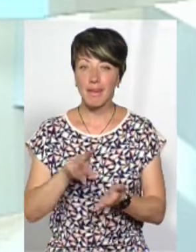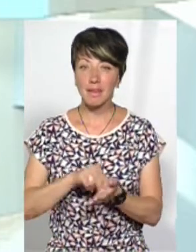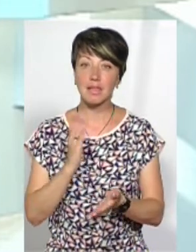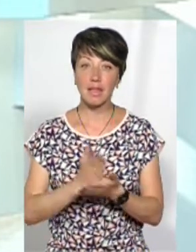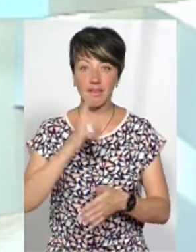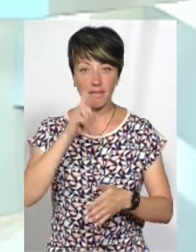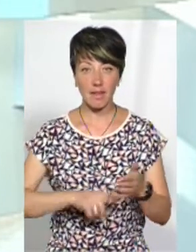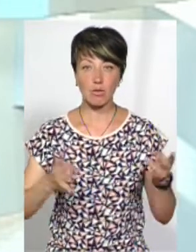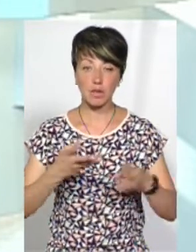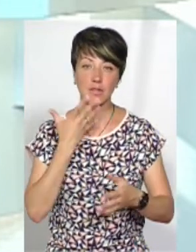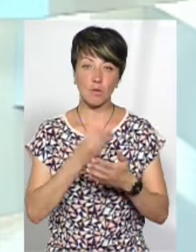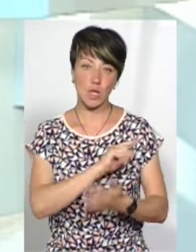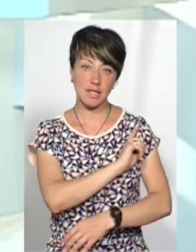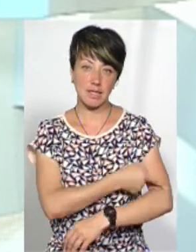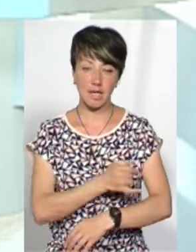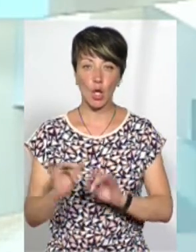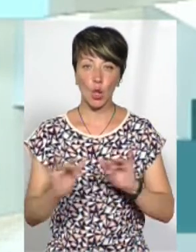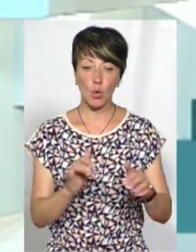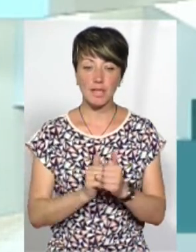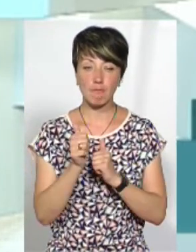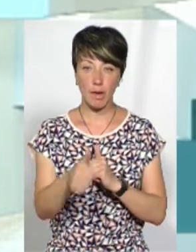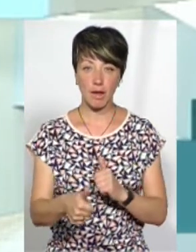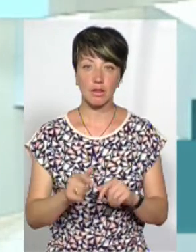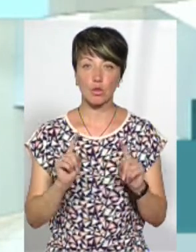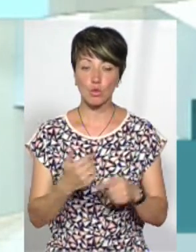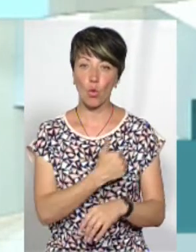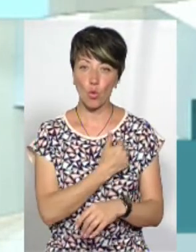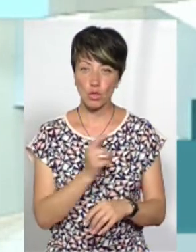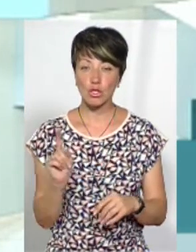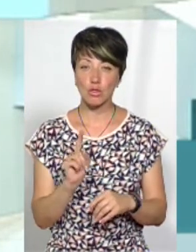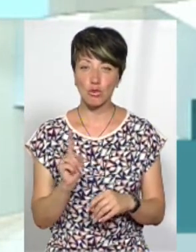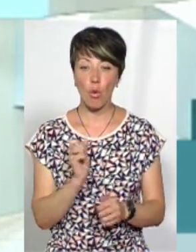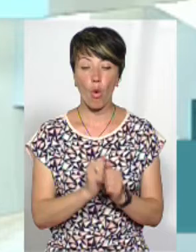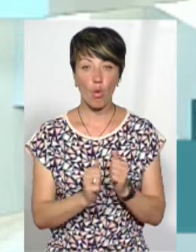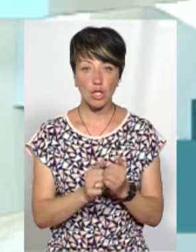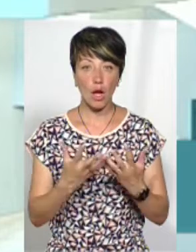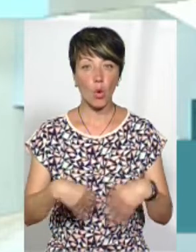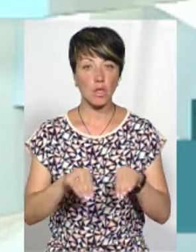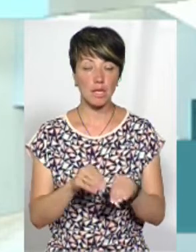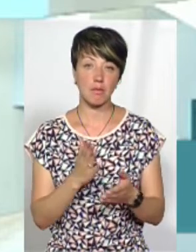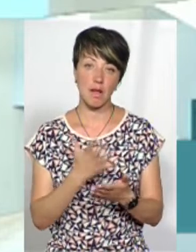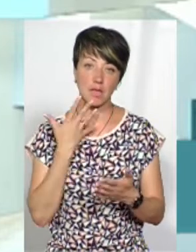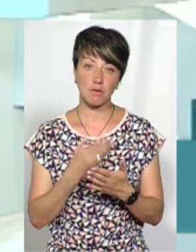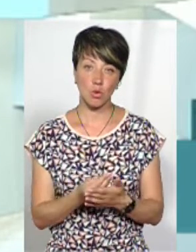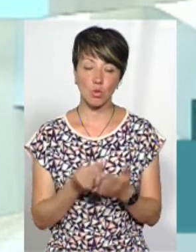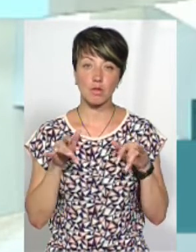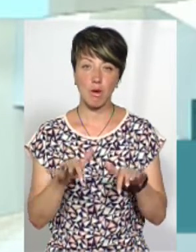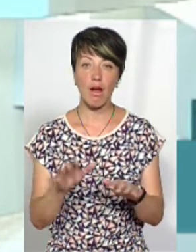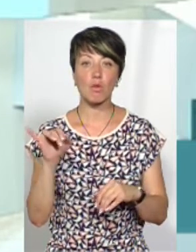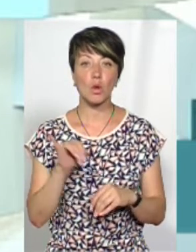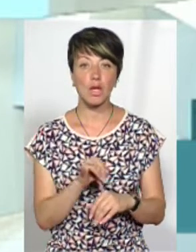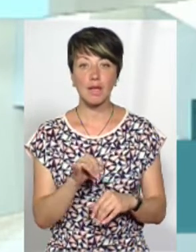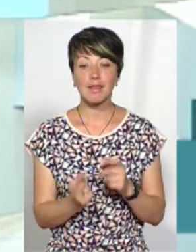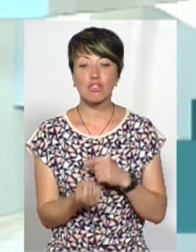є, вірити потрібно в свої сили і рухатися вперед. Дуже хочеться, щоб кожна родина мала свою власну справу